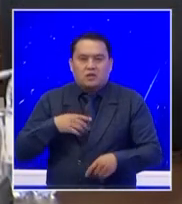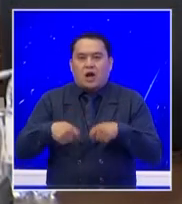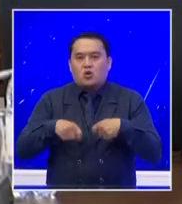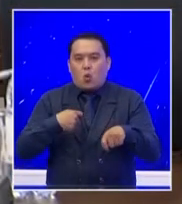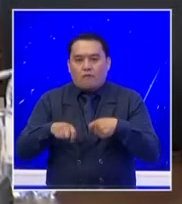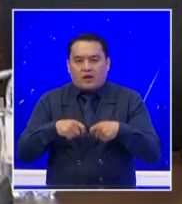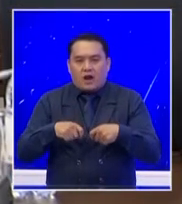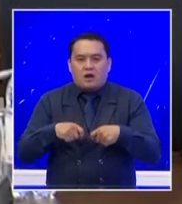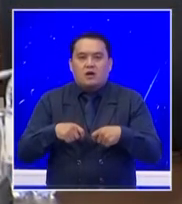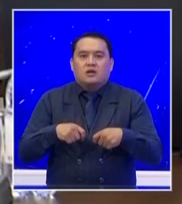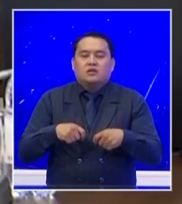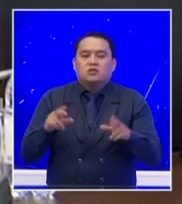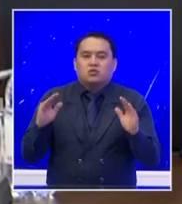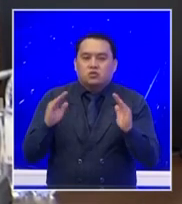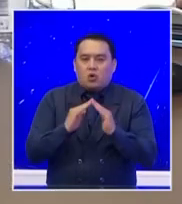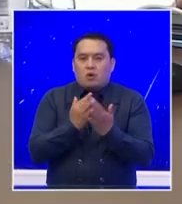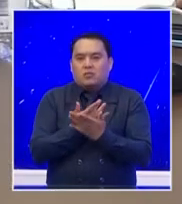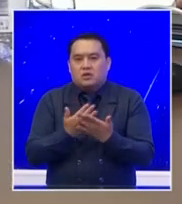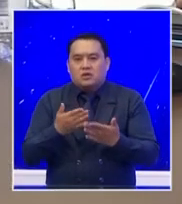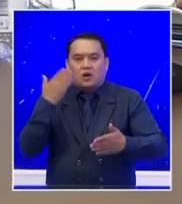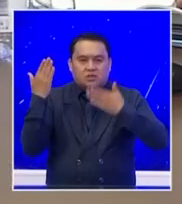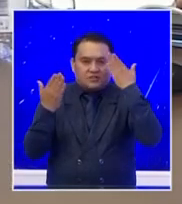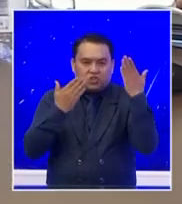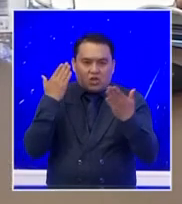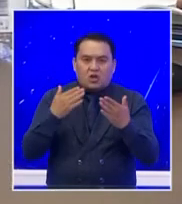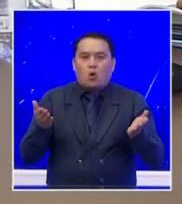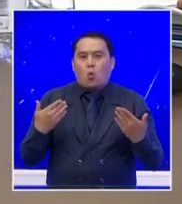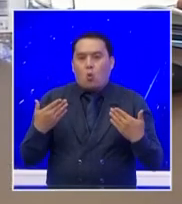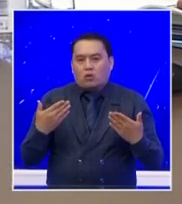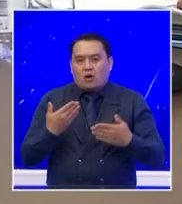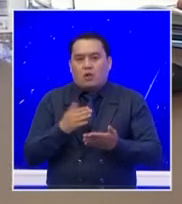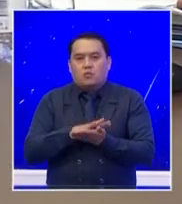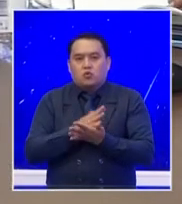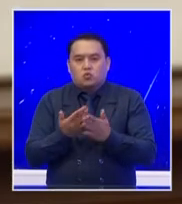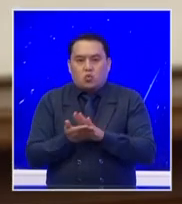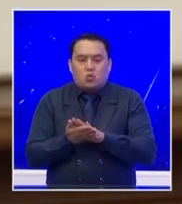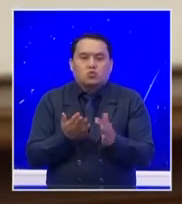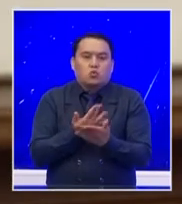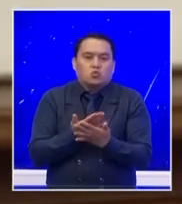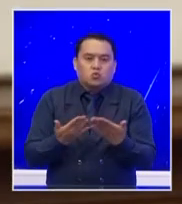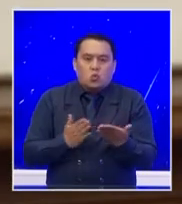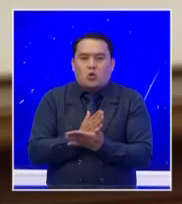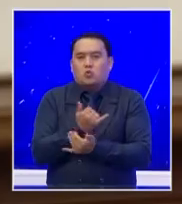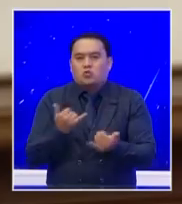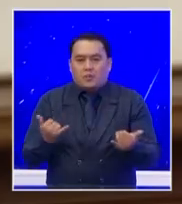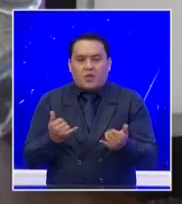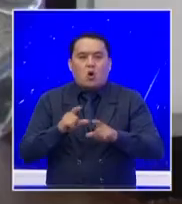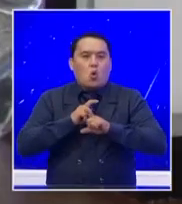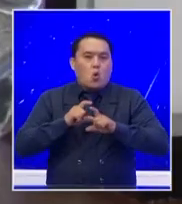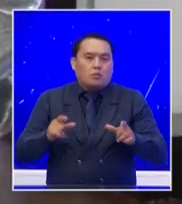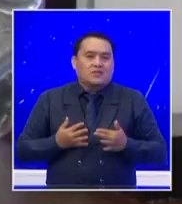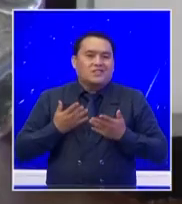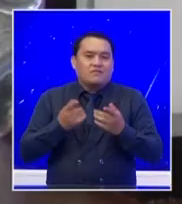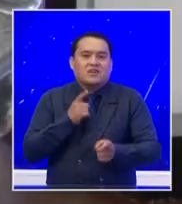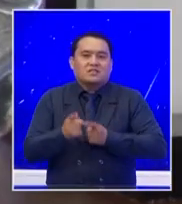розничная торговля, операции с недвижимостью, развлечения и отдых, а также бытовые и прочие услуги. Общее количество субъектов,